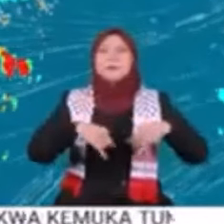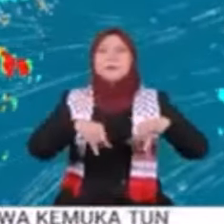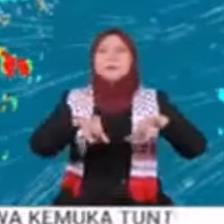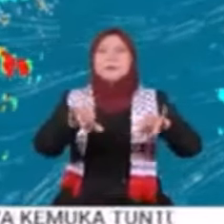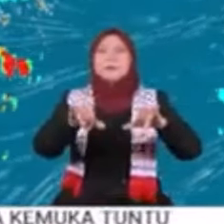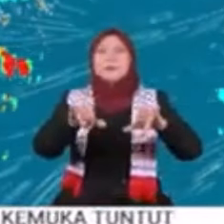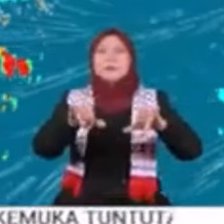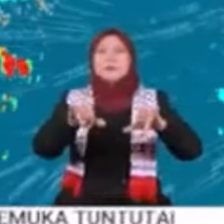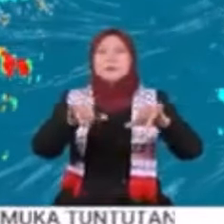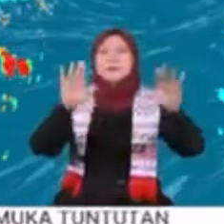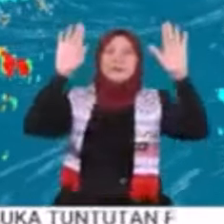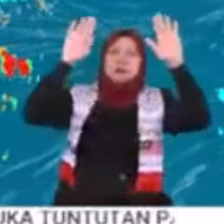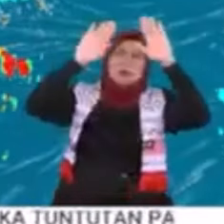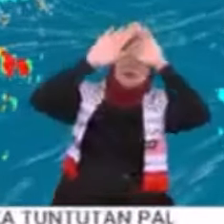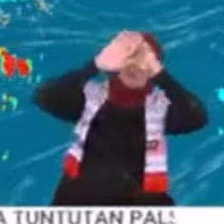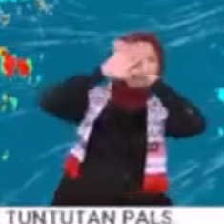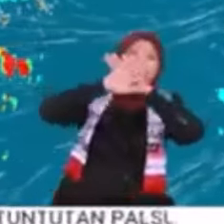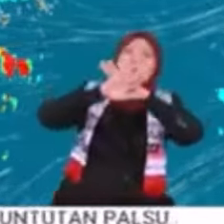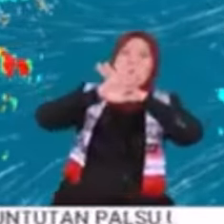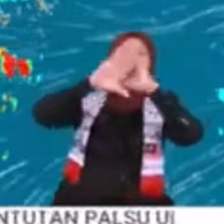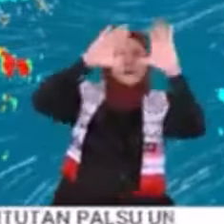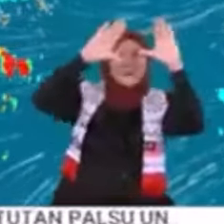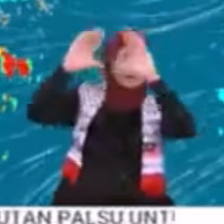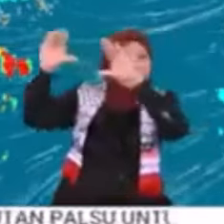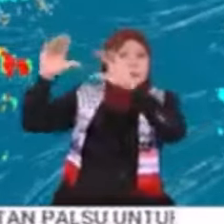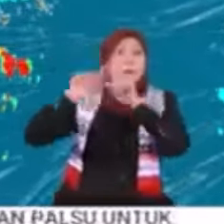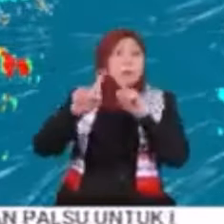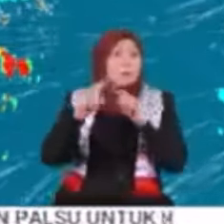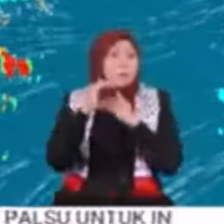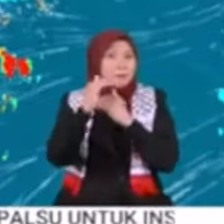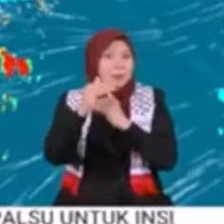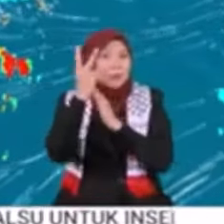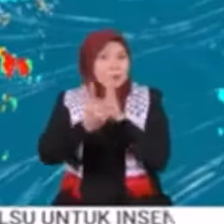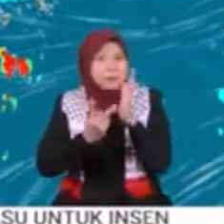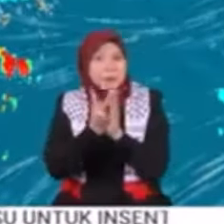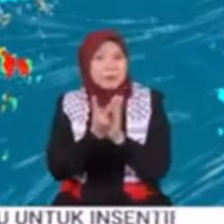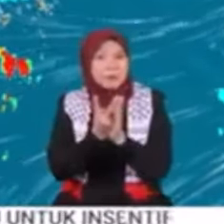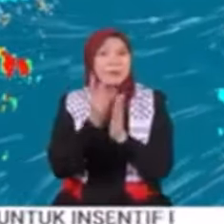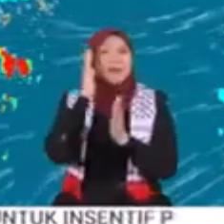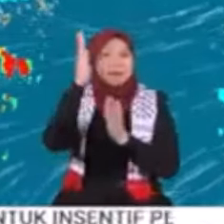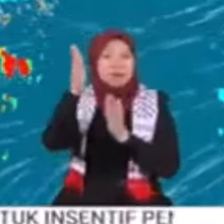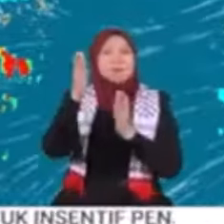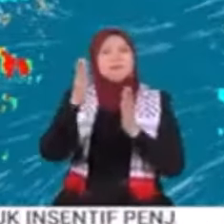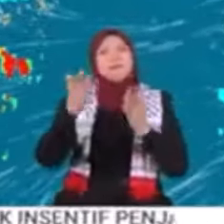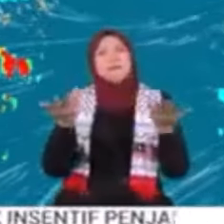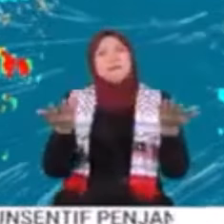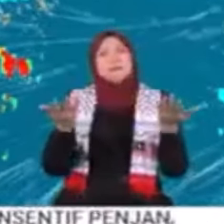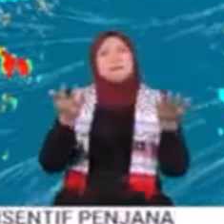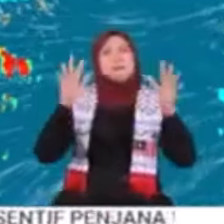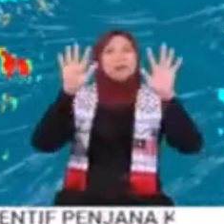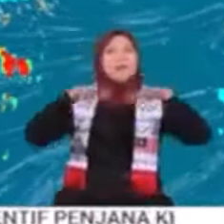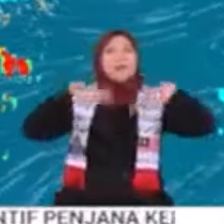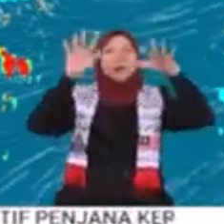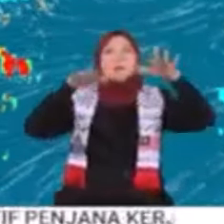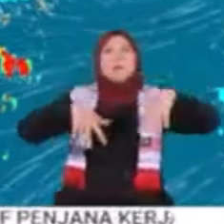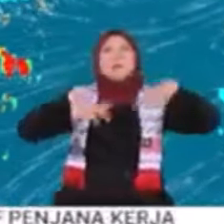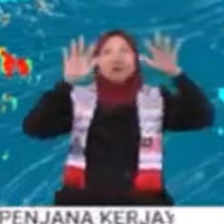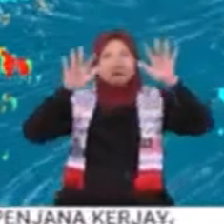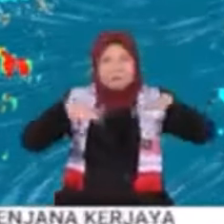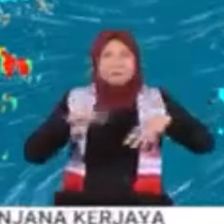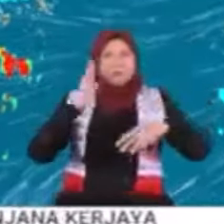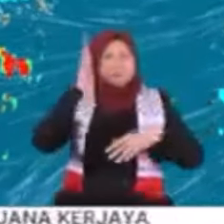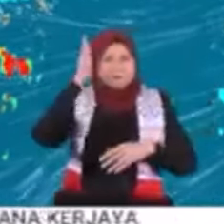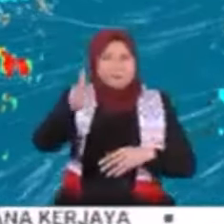keadaan yang agak mendung, tetapi dalam tempoh 2 jam lagi kita menjangkakan negeri-negeri ini akan mengalami keadaan cuaca lembap, hujan akan